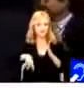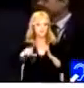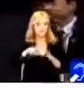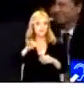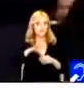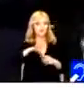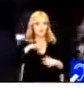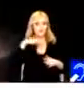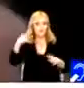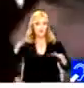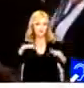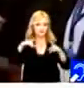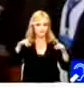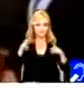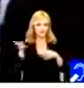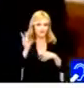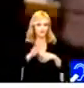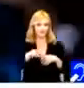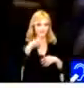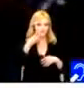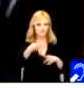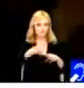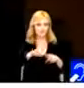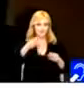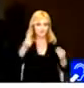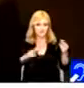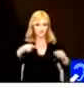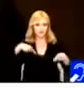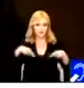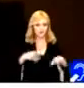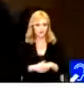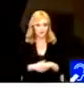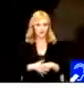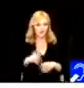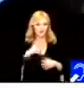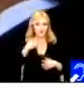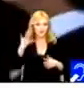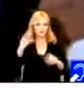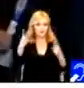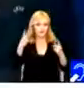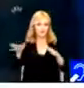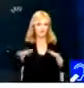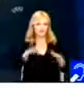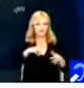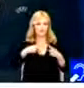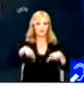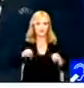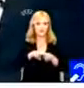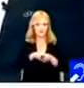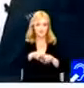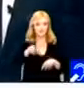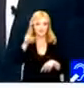doilea turneu final de european găzduit după cel din 1988. Ultimul mare eveniment fotbalistic organizat în